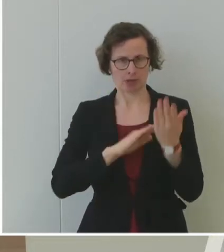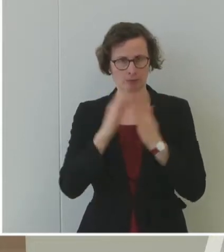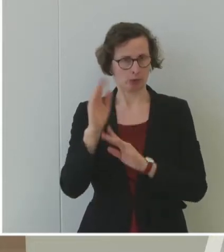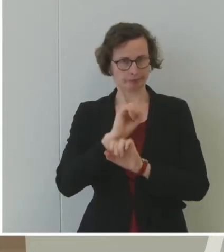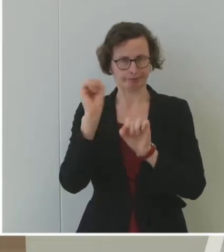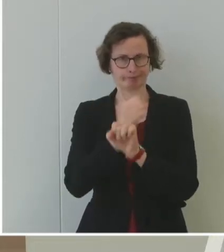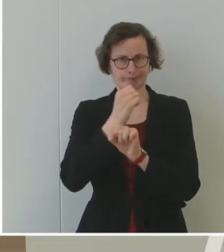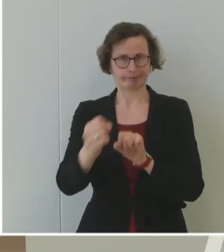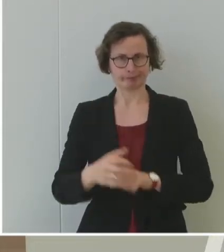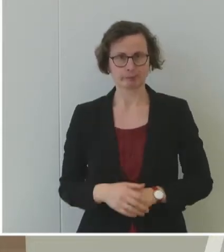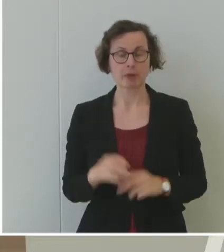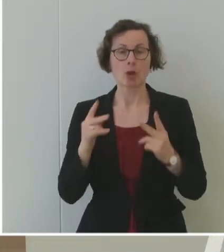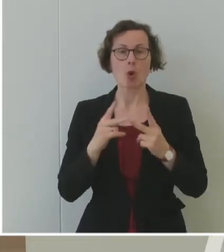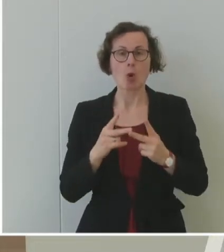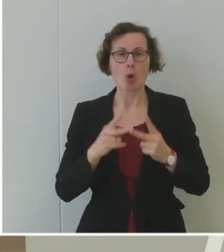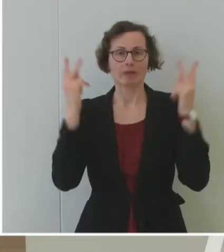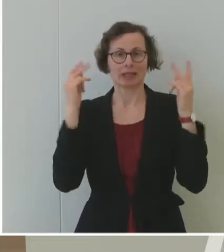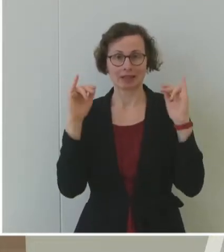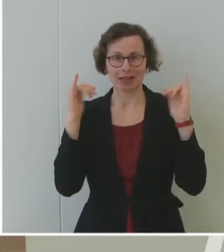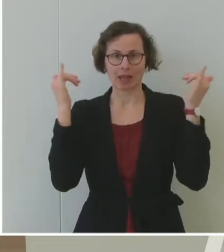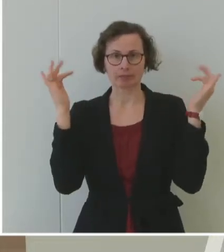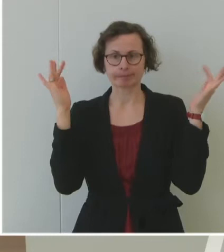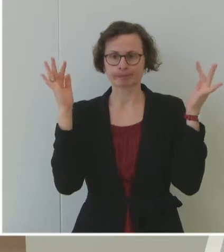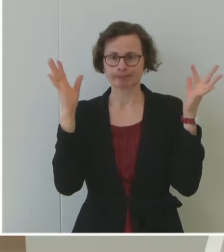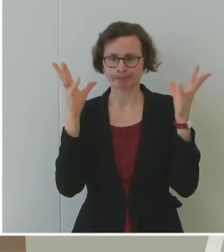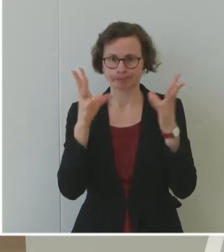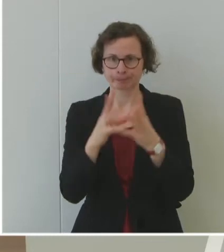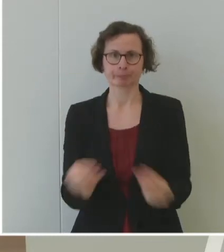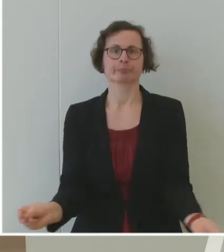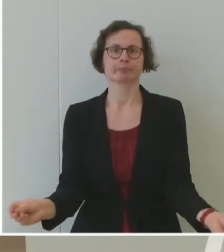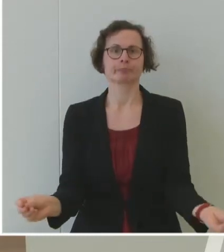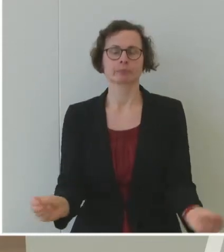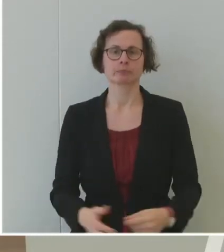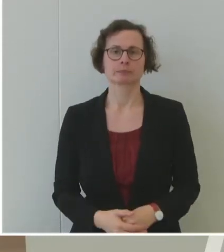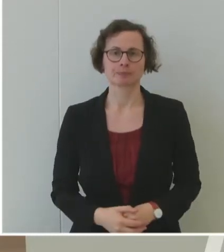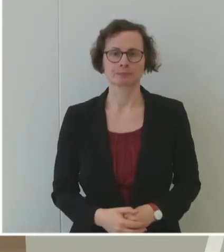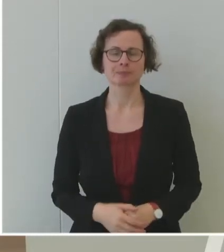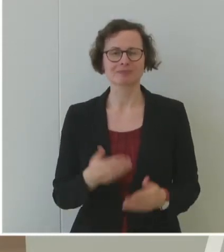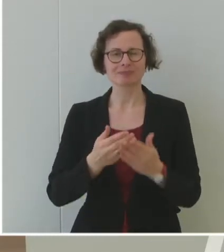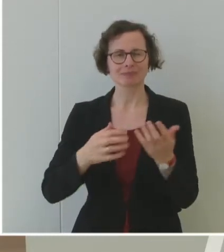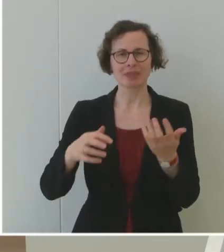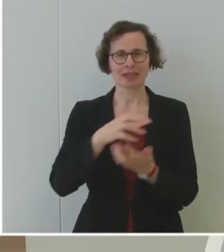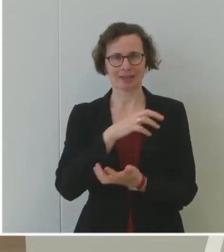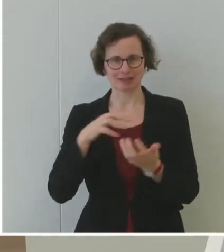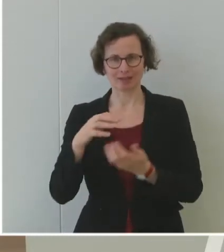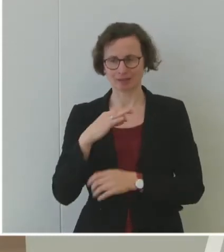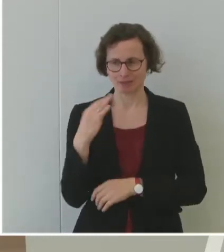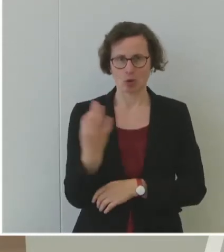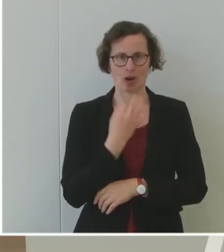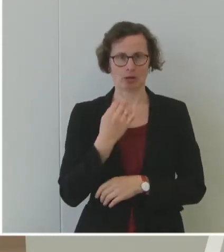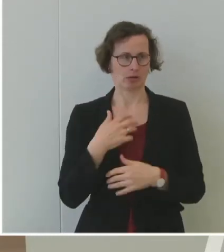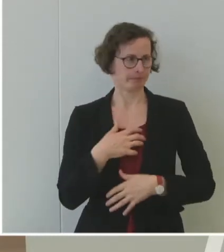möglich. Das öffentliche Leben ist nahezu vollständig zum Erliegen gekommen. Diese Krise hat uns alle kalt